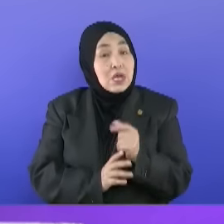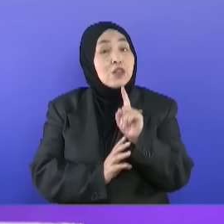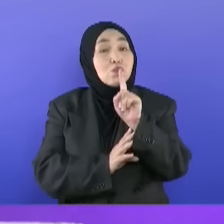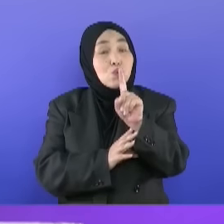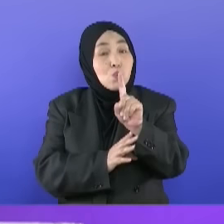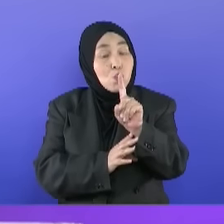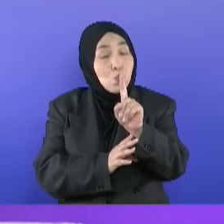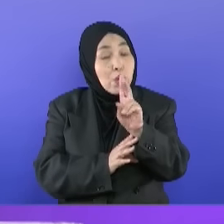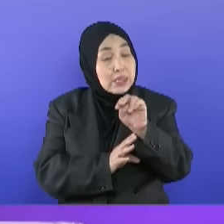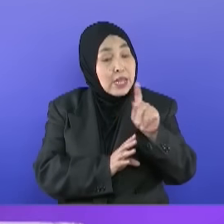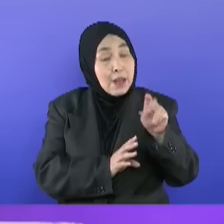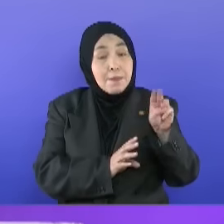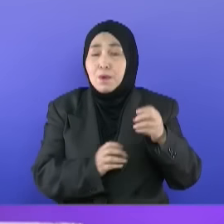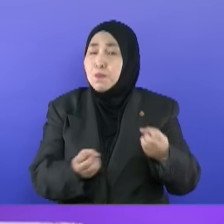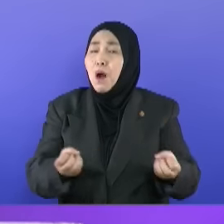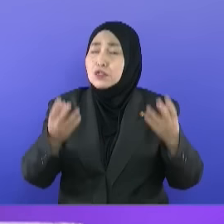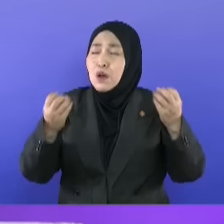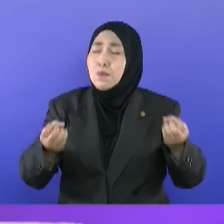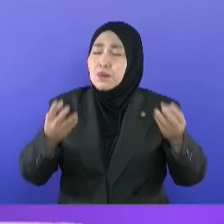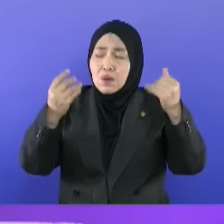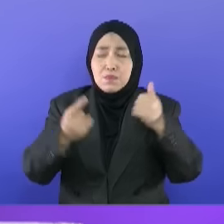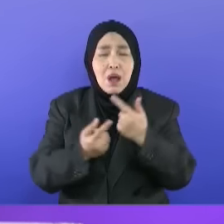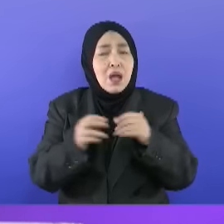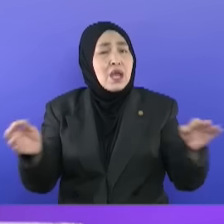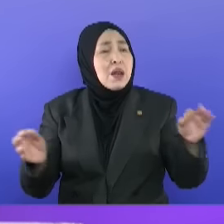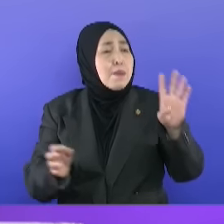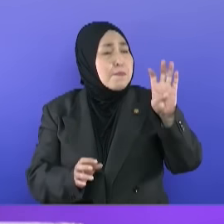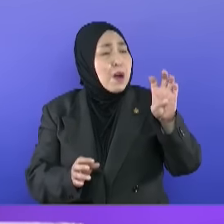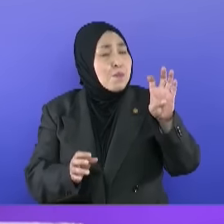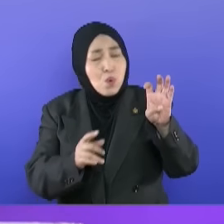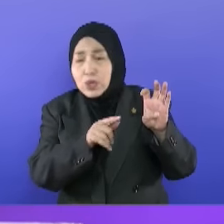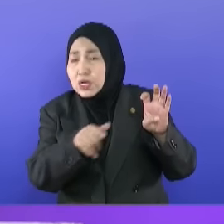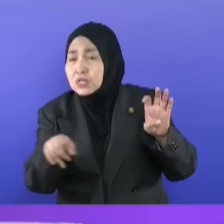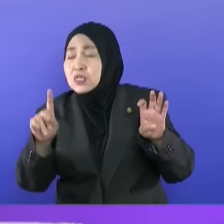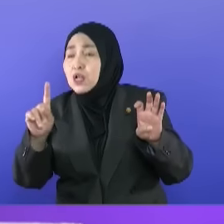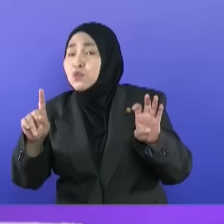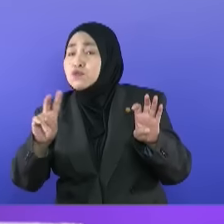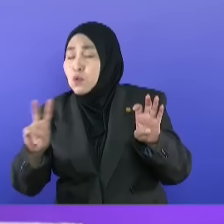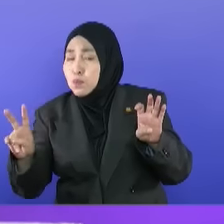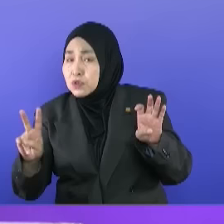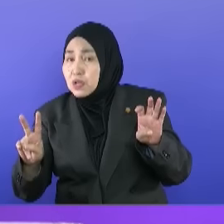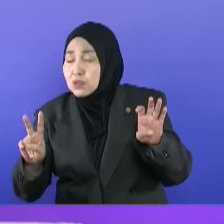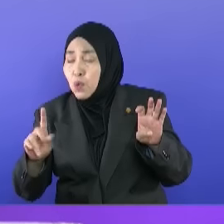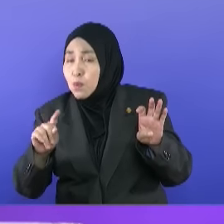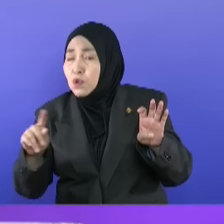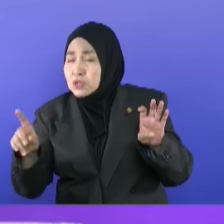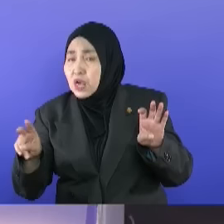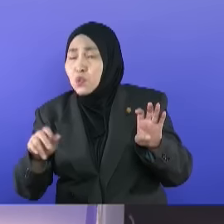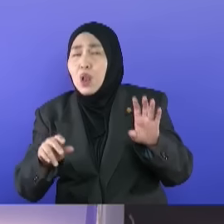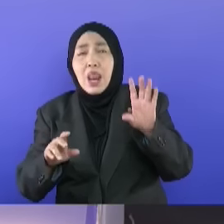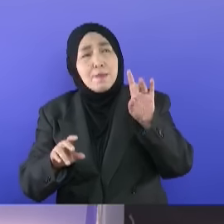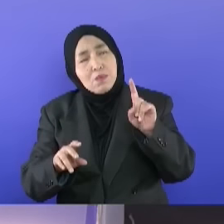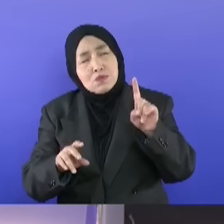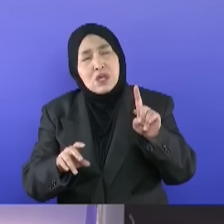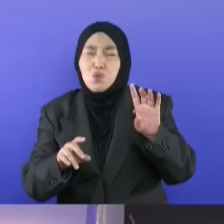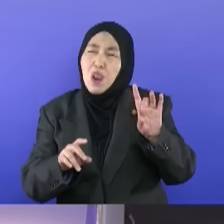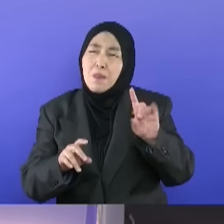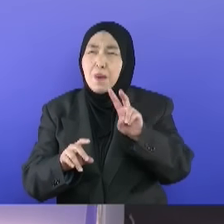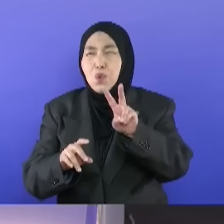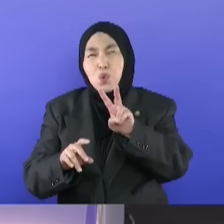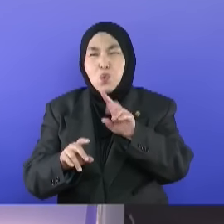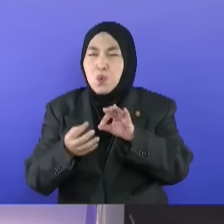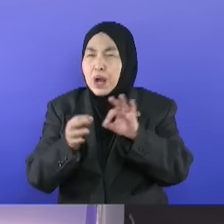Maksudnya satu nikmat ya. Banyak-banyak daripada ayat 40 hingga ayat yang ke-121, 81 ayat, 82 ayat ustaz.